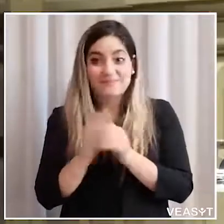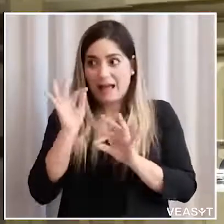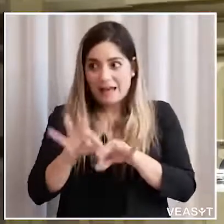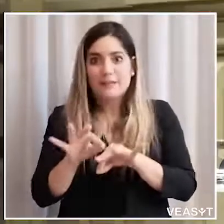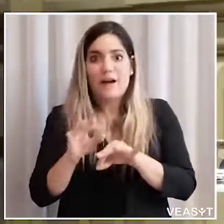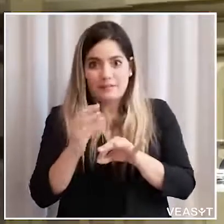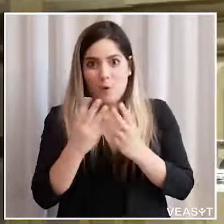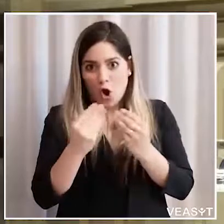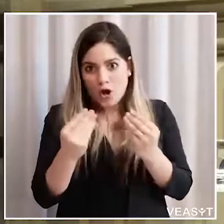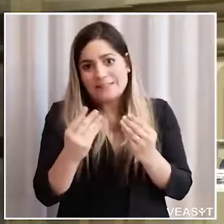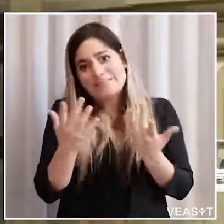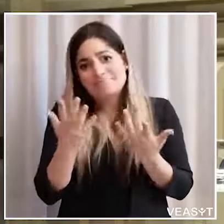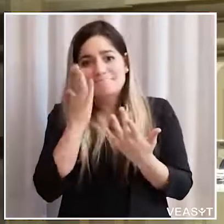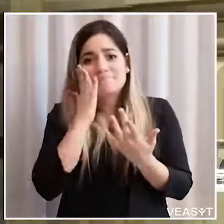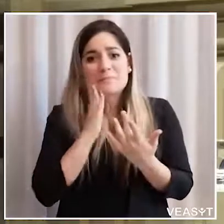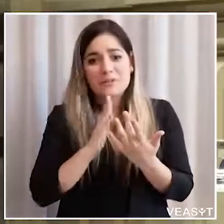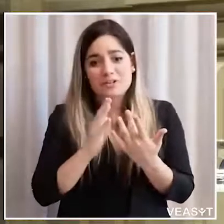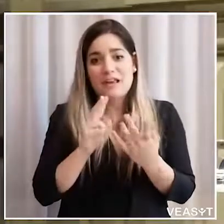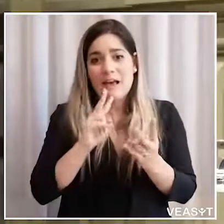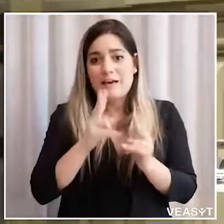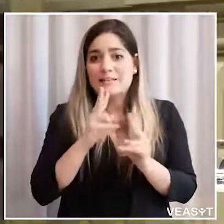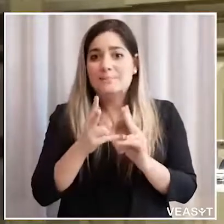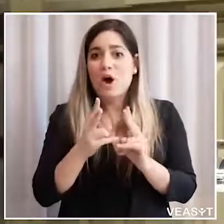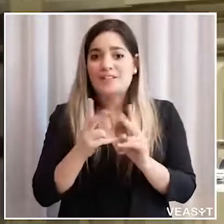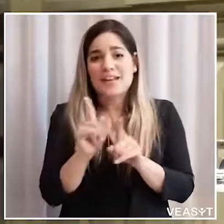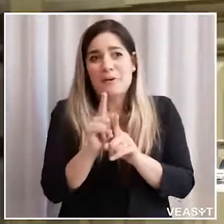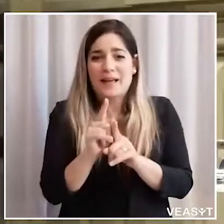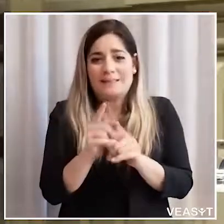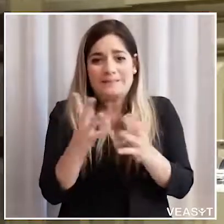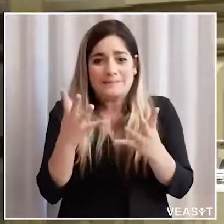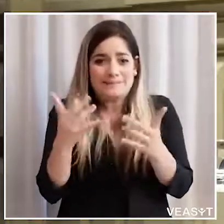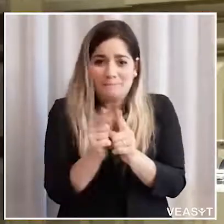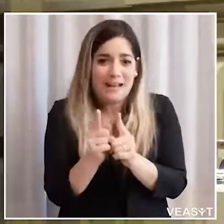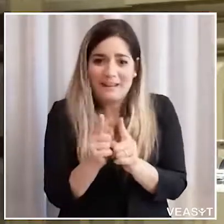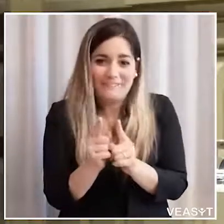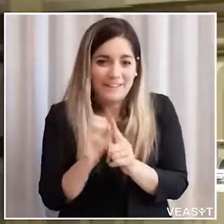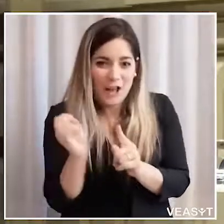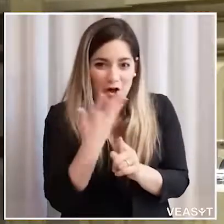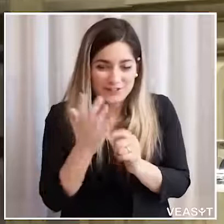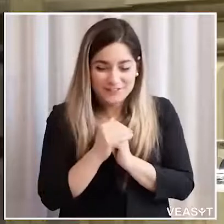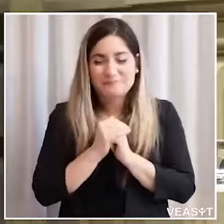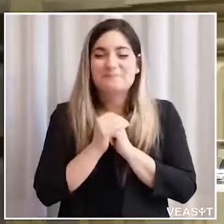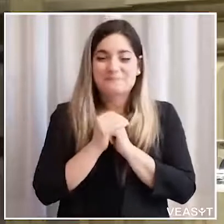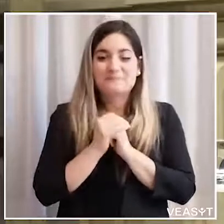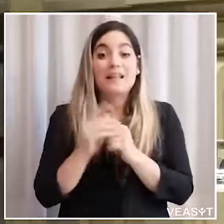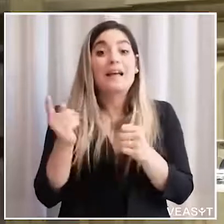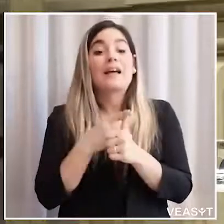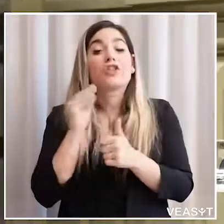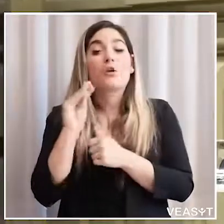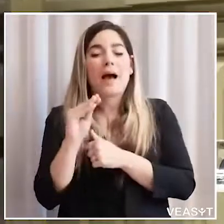e nessuno arrivate parecchie per cui se è possibile andare anche delle risposte concise se possibile